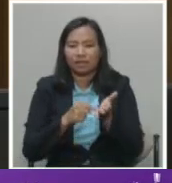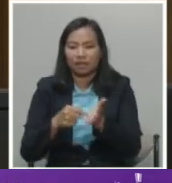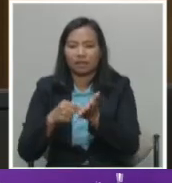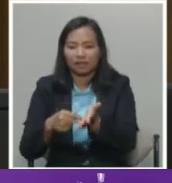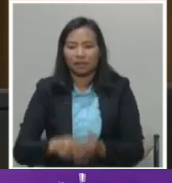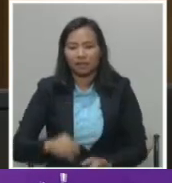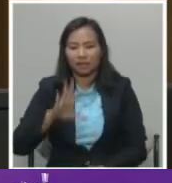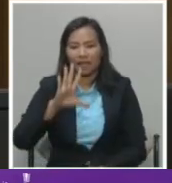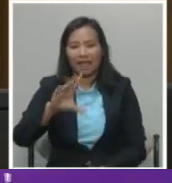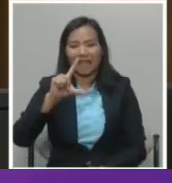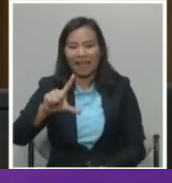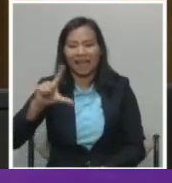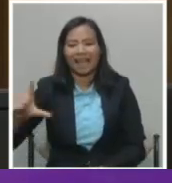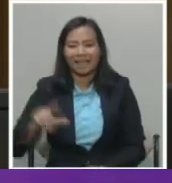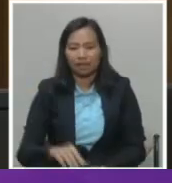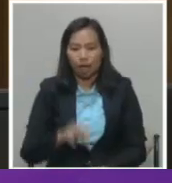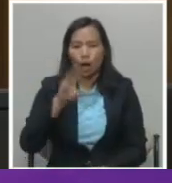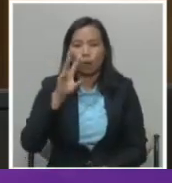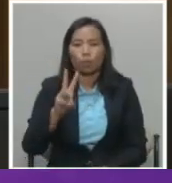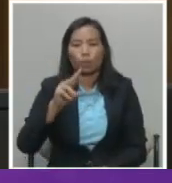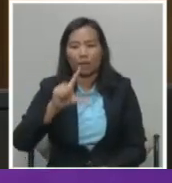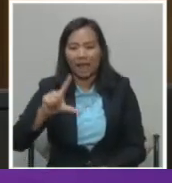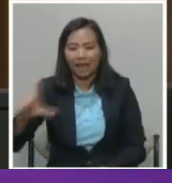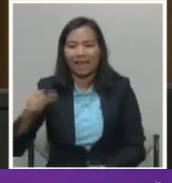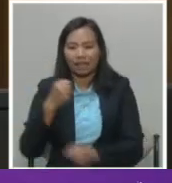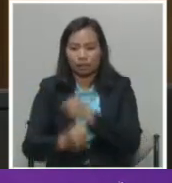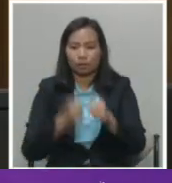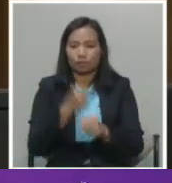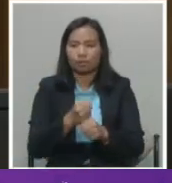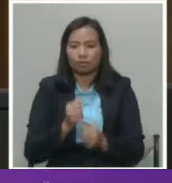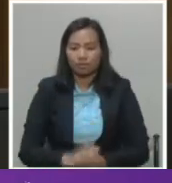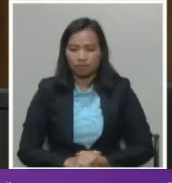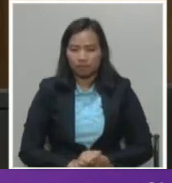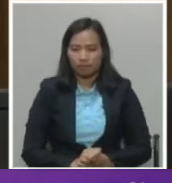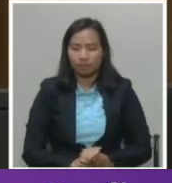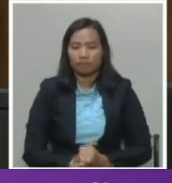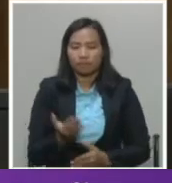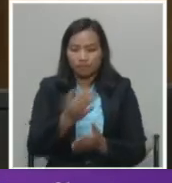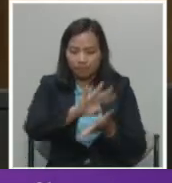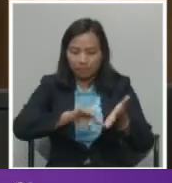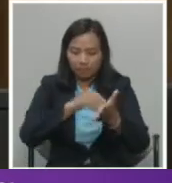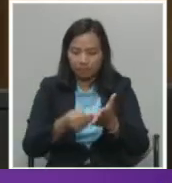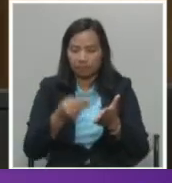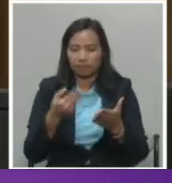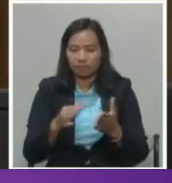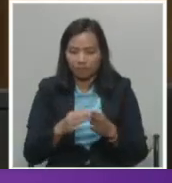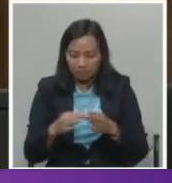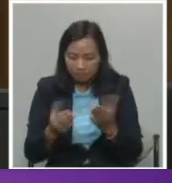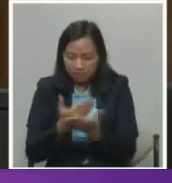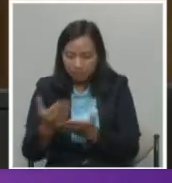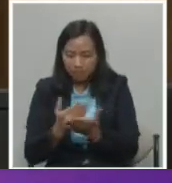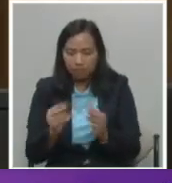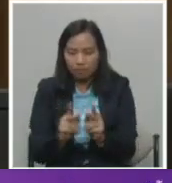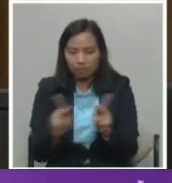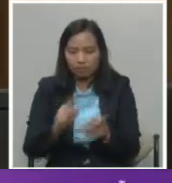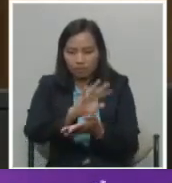ล้านล้านหรือเกือบ6ล้านล้านมันเป็นอย่างนี้ทุกปีนะครับเพราะนั้นเมื่อได้เข้าทำแผนงานโครงการมาแล้วเดี๋ยวเขาจะมากันกรองโดยคณะกรรมการตรงนี้ว่